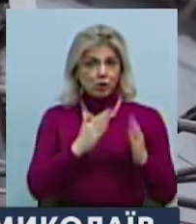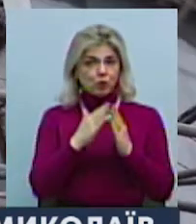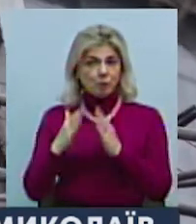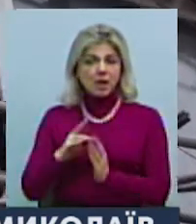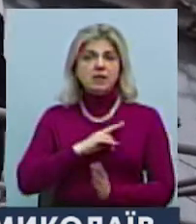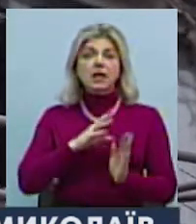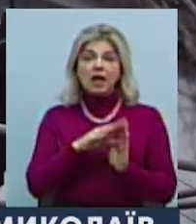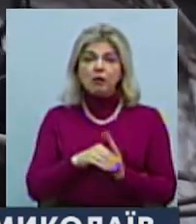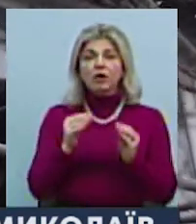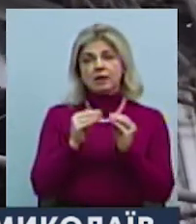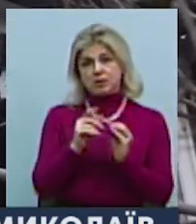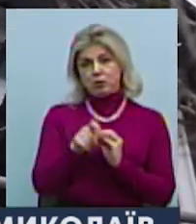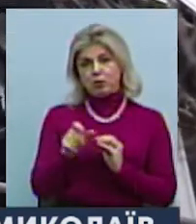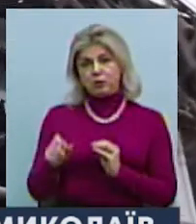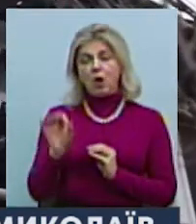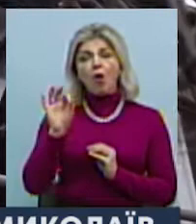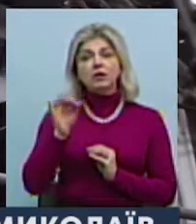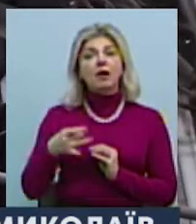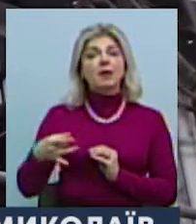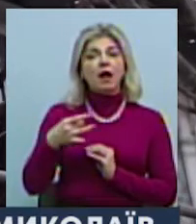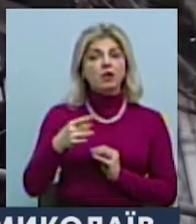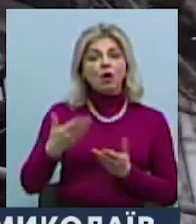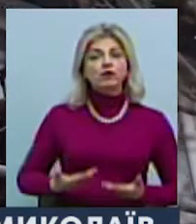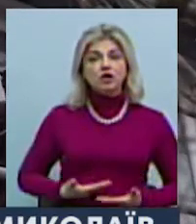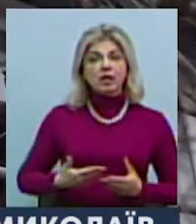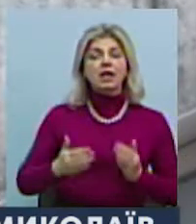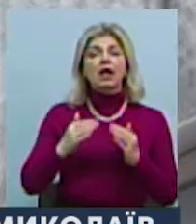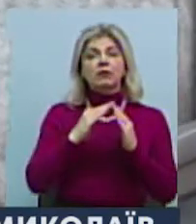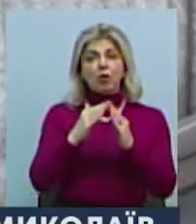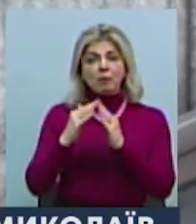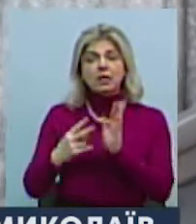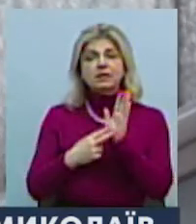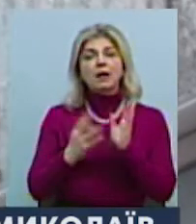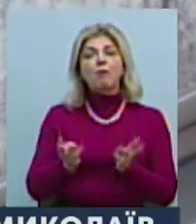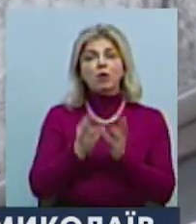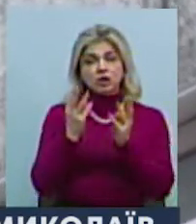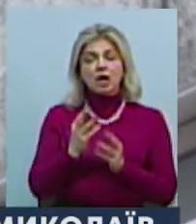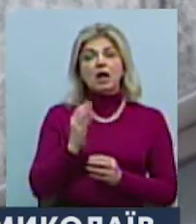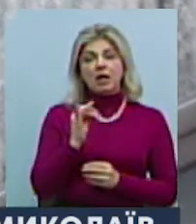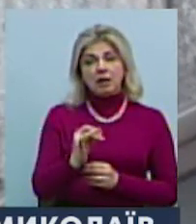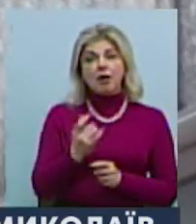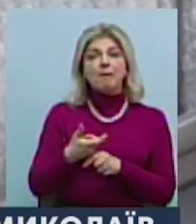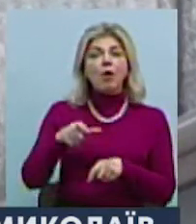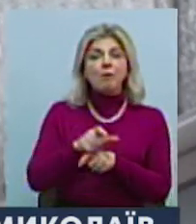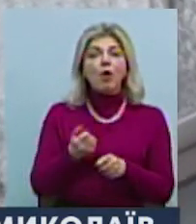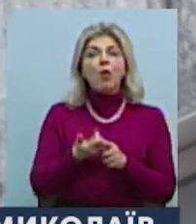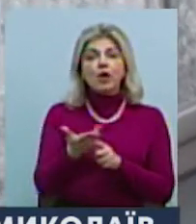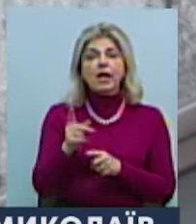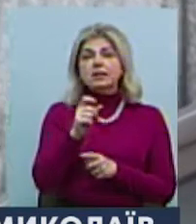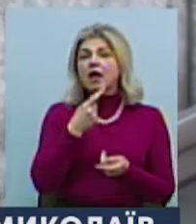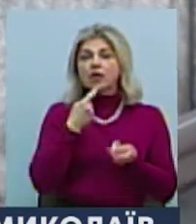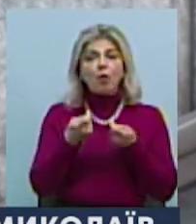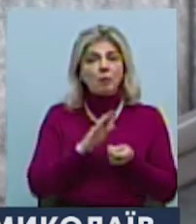загинуло 10 людей. В Корабельному районі в житловому секторі трапилось 7 пожеж, 3 з них у житлі. Найбільша кількість через